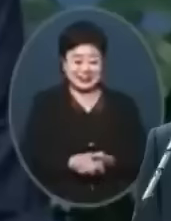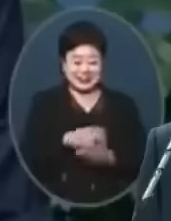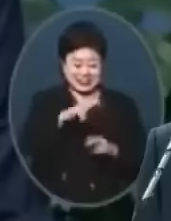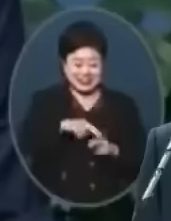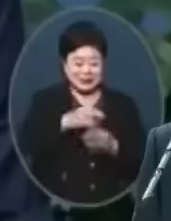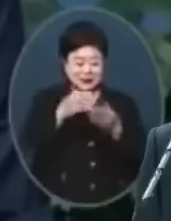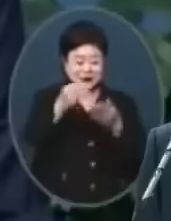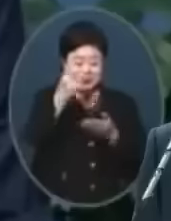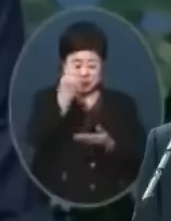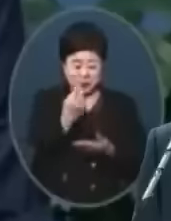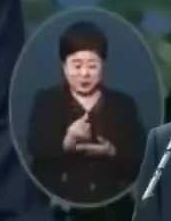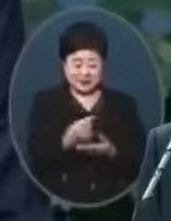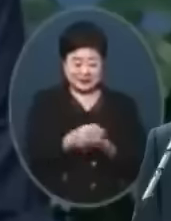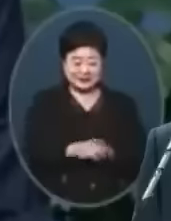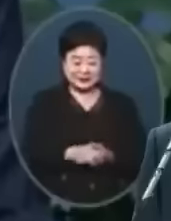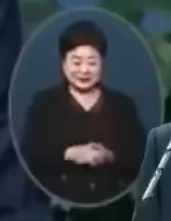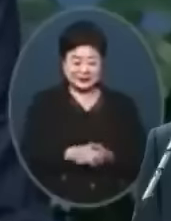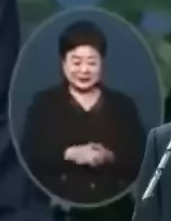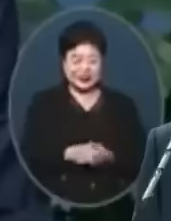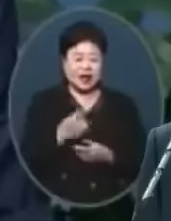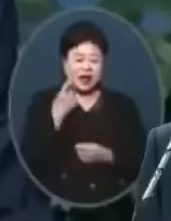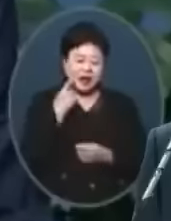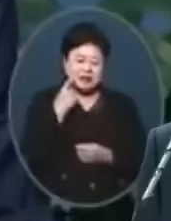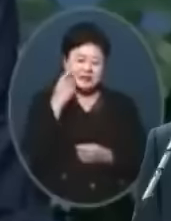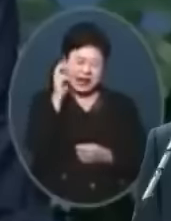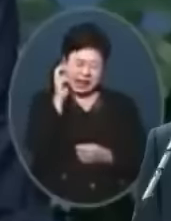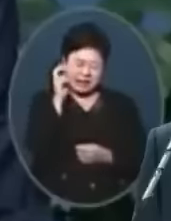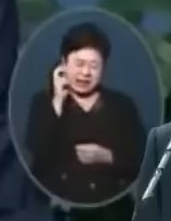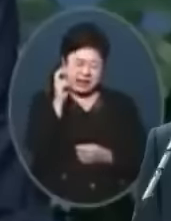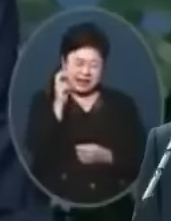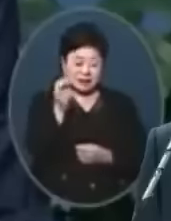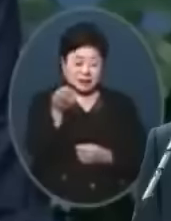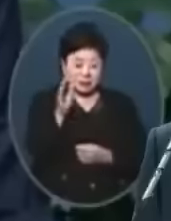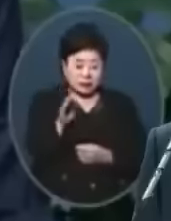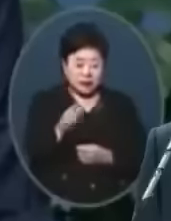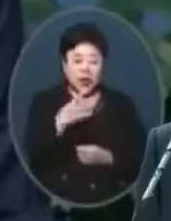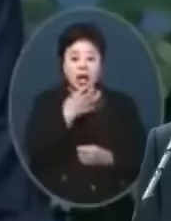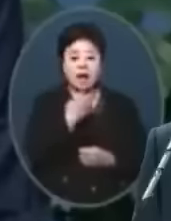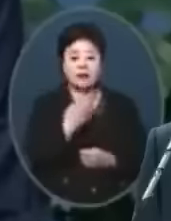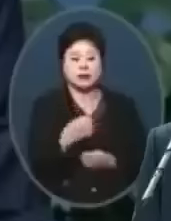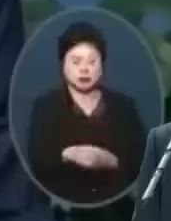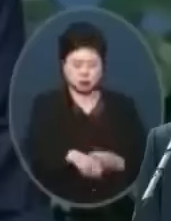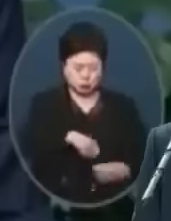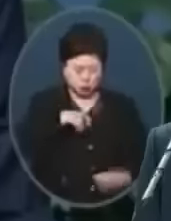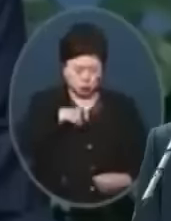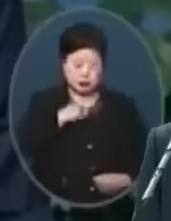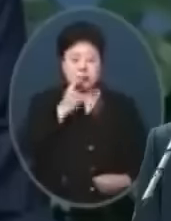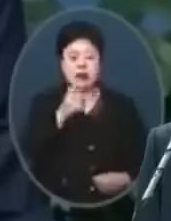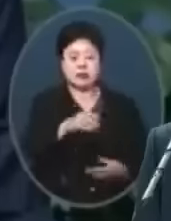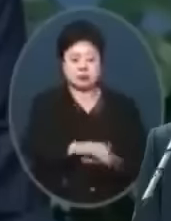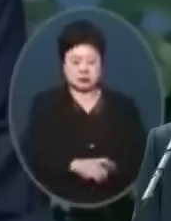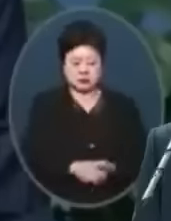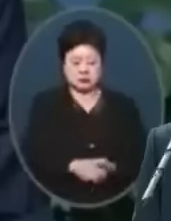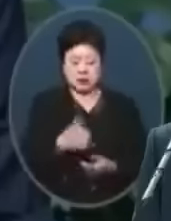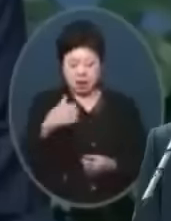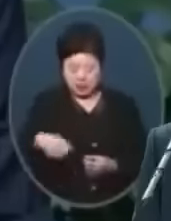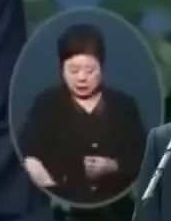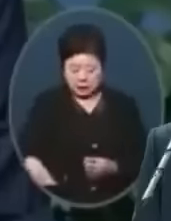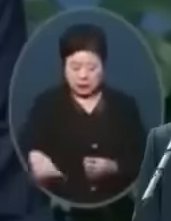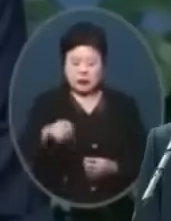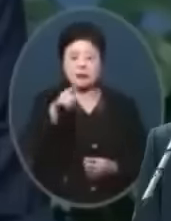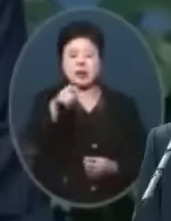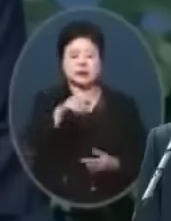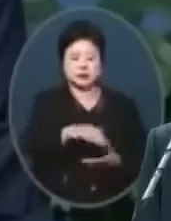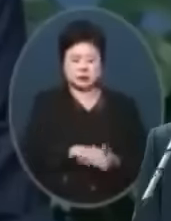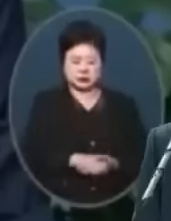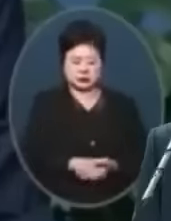재물을 드리고 오자 그렇게 거짓말을 했을는지도 모릅니다. 아브라함은 자기 아들을